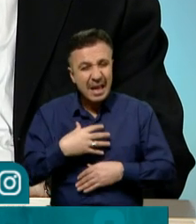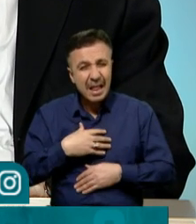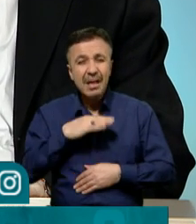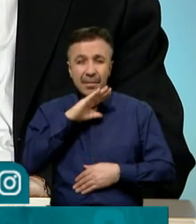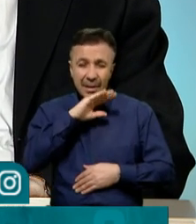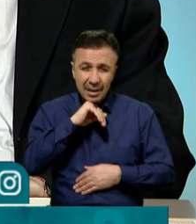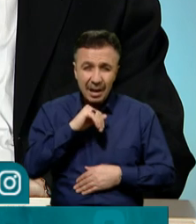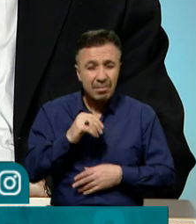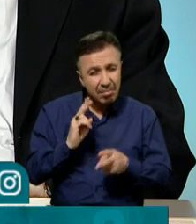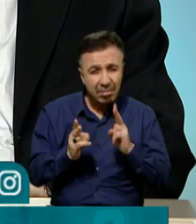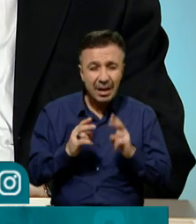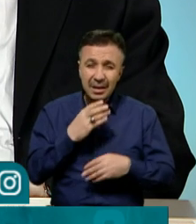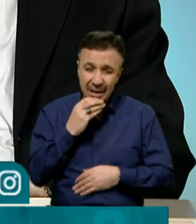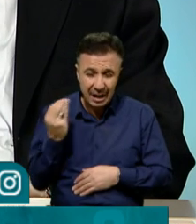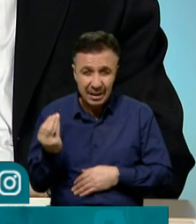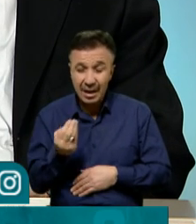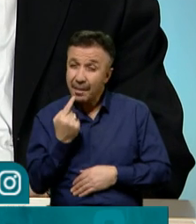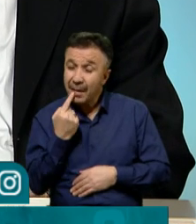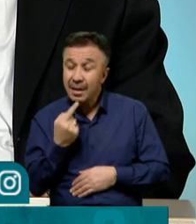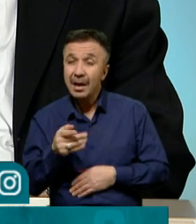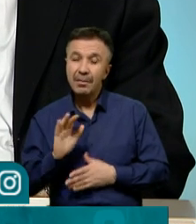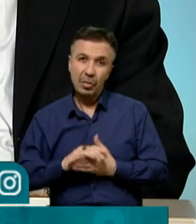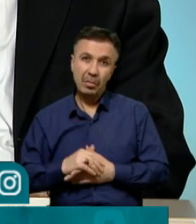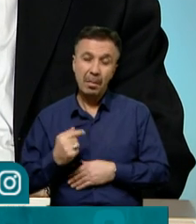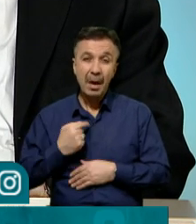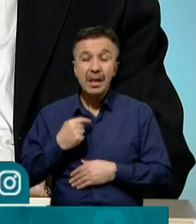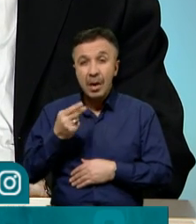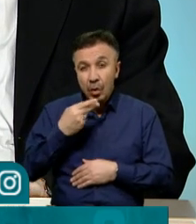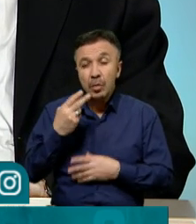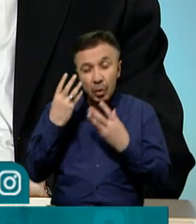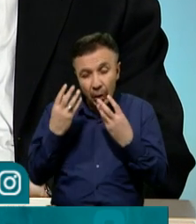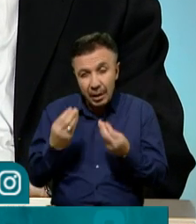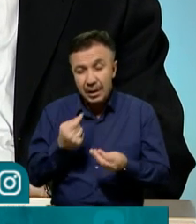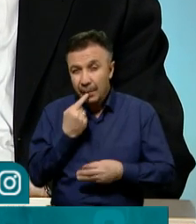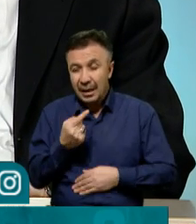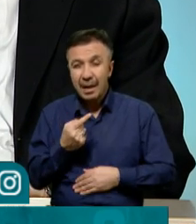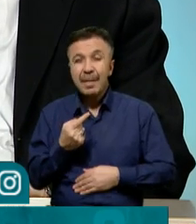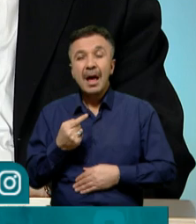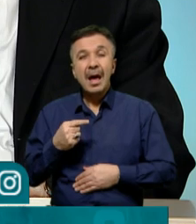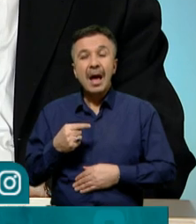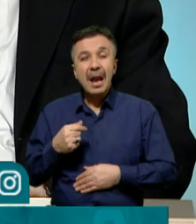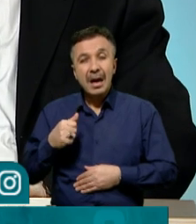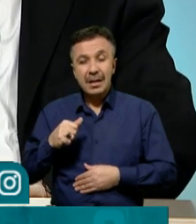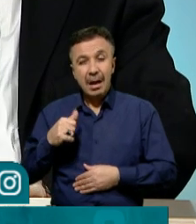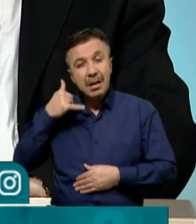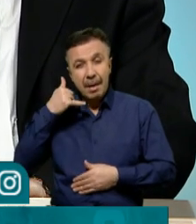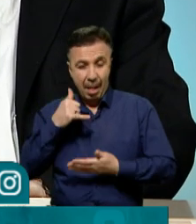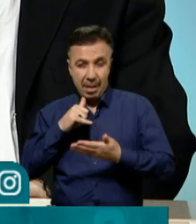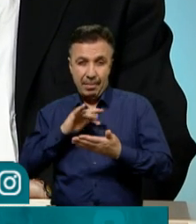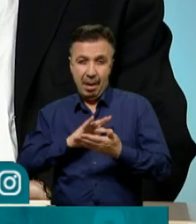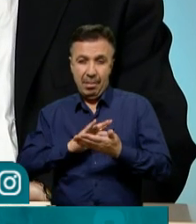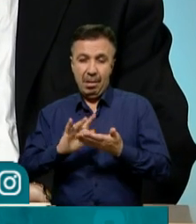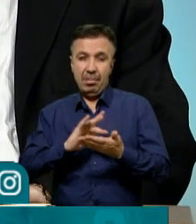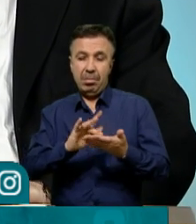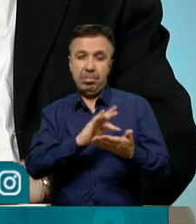Bazı gençlere de söyleyemiyorum. Ben de konuşmuş olacağım diye. Ellerinde cep telefonuyla beyde oynuyorlar. Orayı